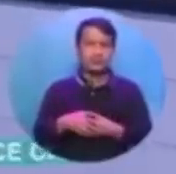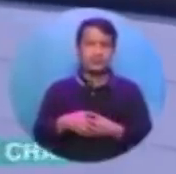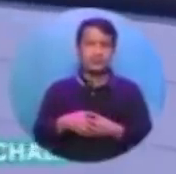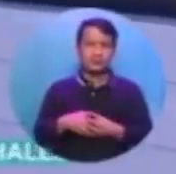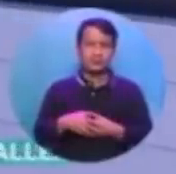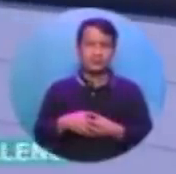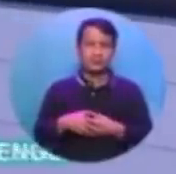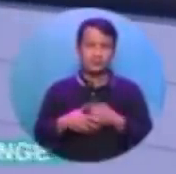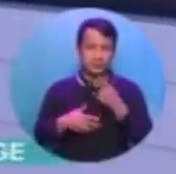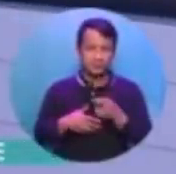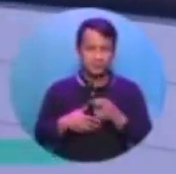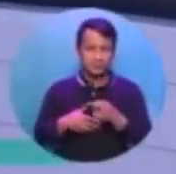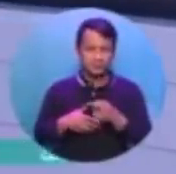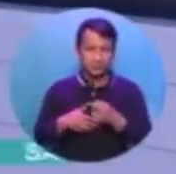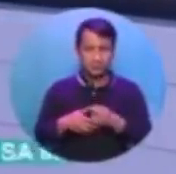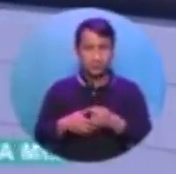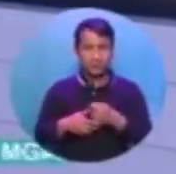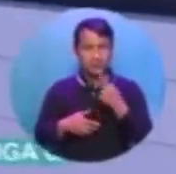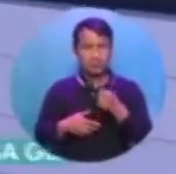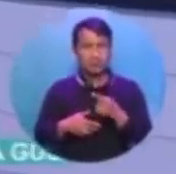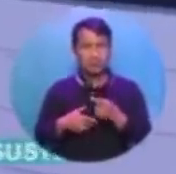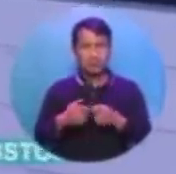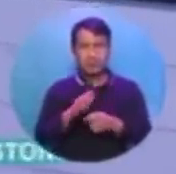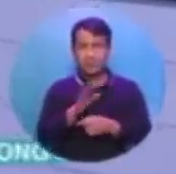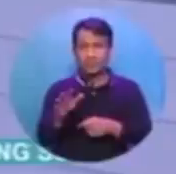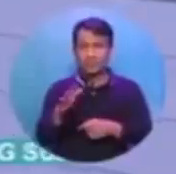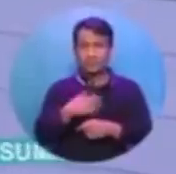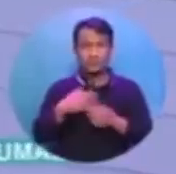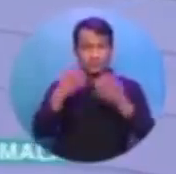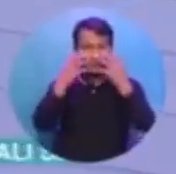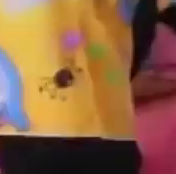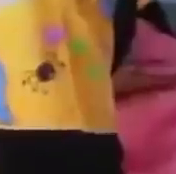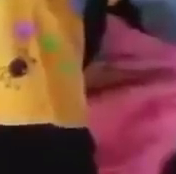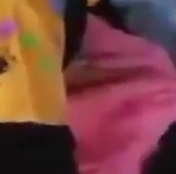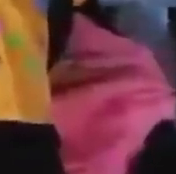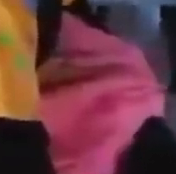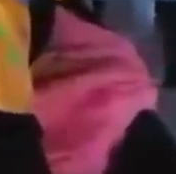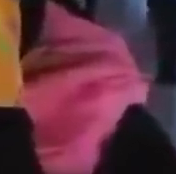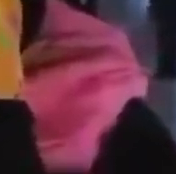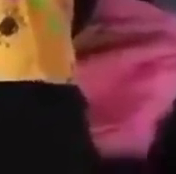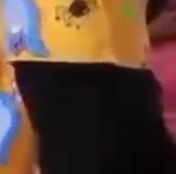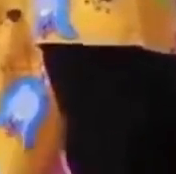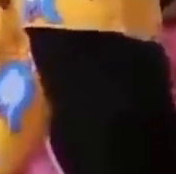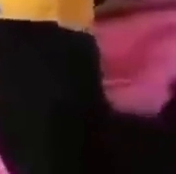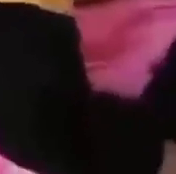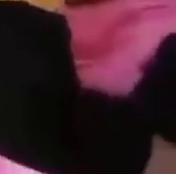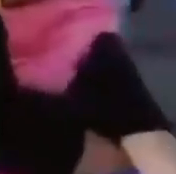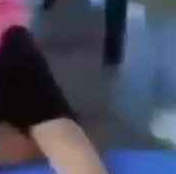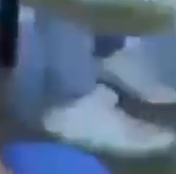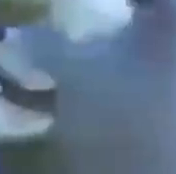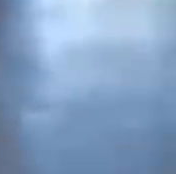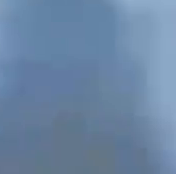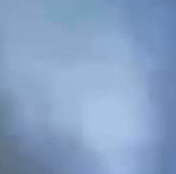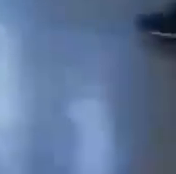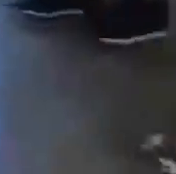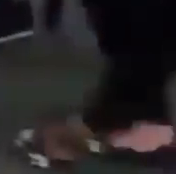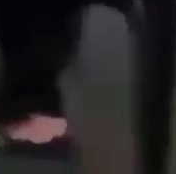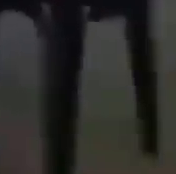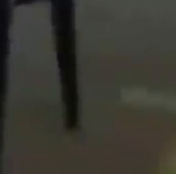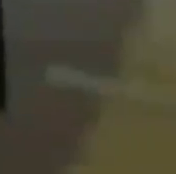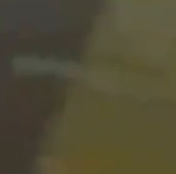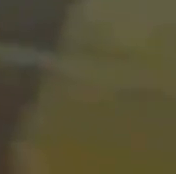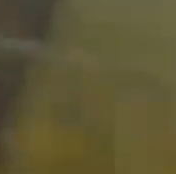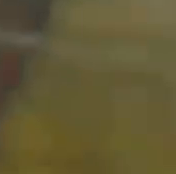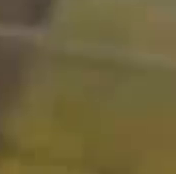Para kung butiki, pahabain ko pa sana yan. Talagang nakakainit ng ulo po ito. Mga nurse vaccinator po na